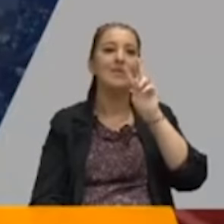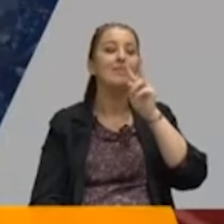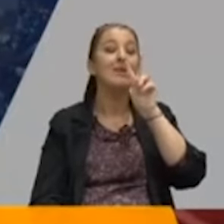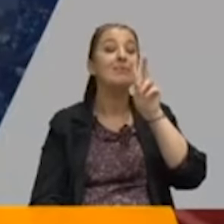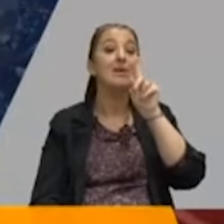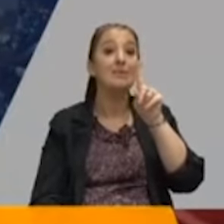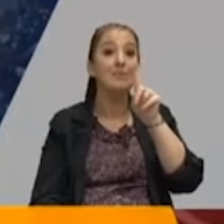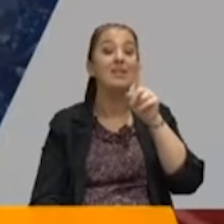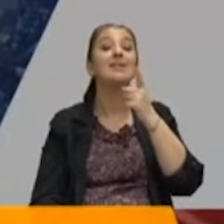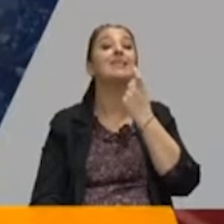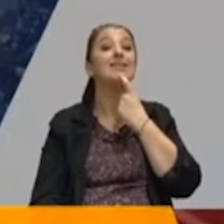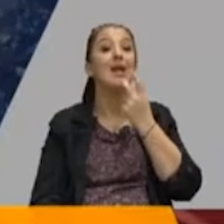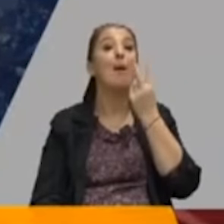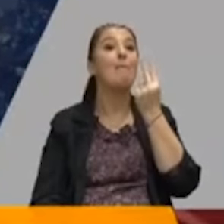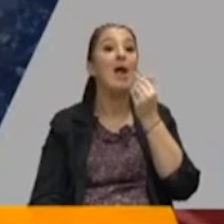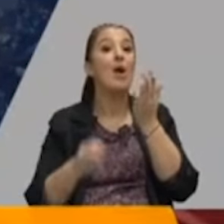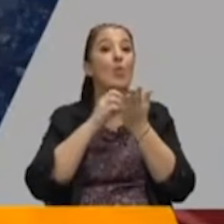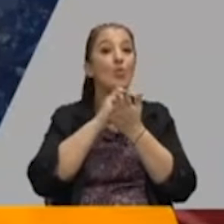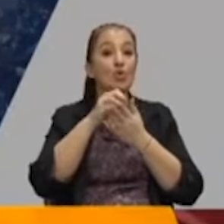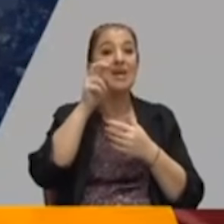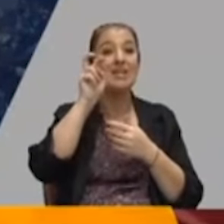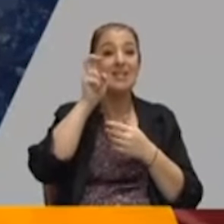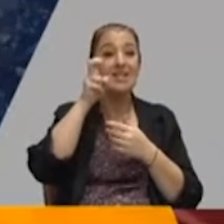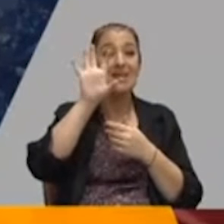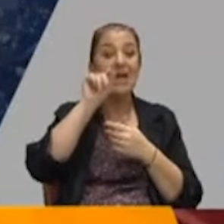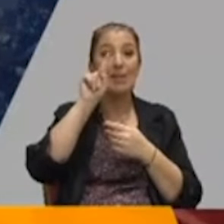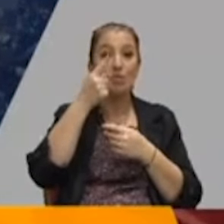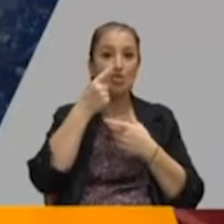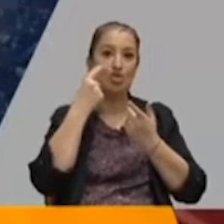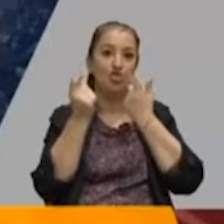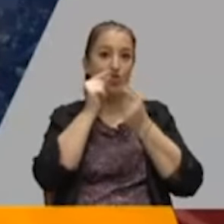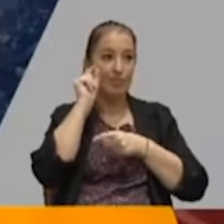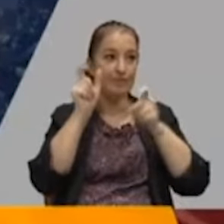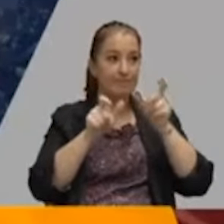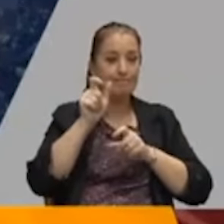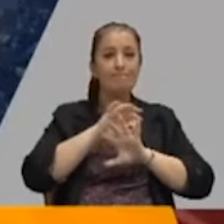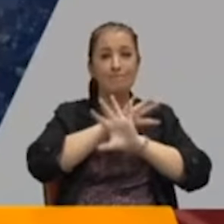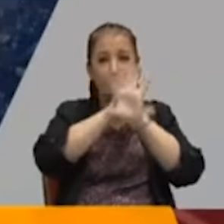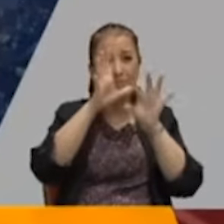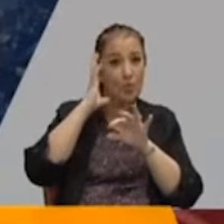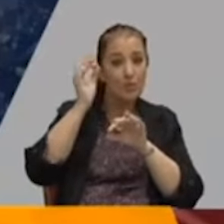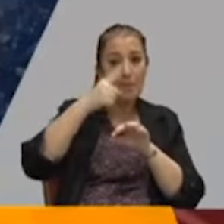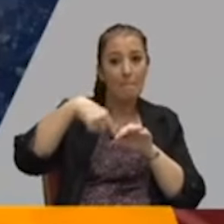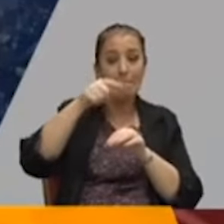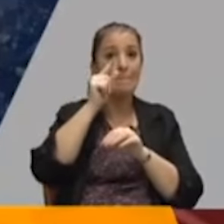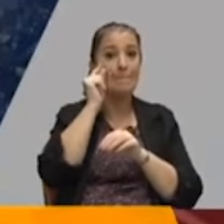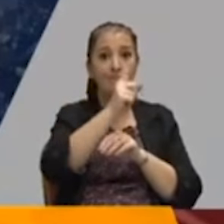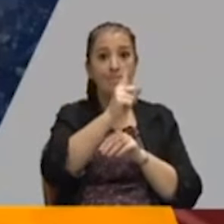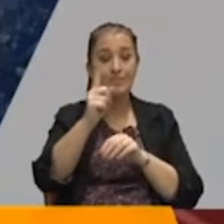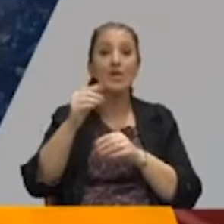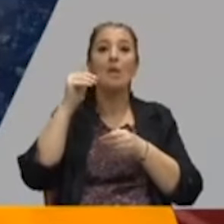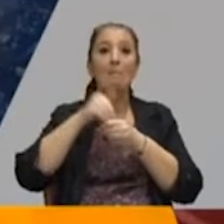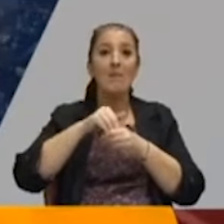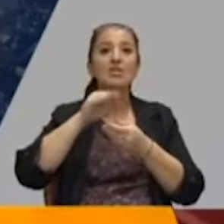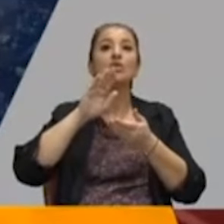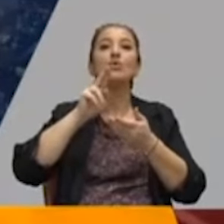2021 yılı bütçesini 80 bin çalışanımızla, bütün bürokratlarımızla, hatta meclis